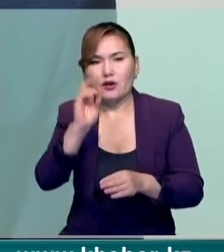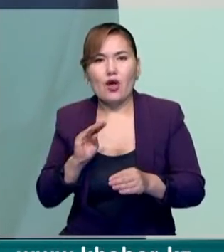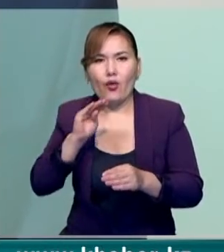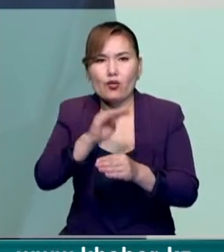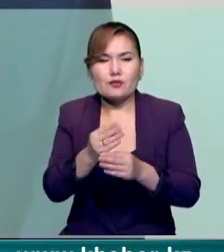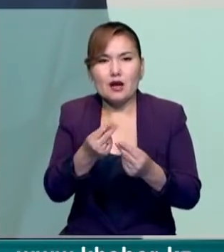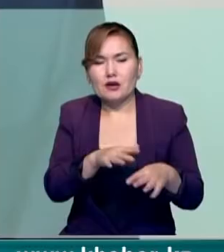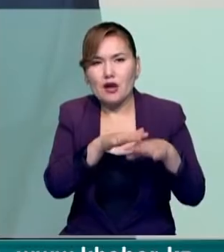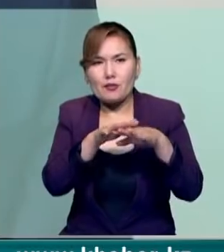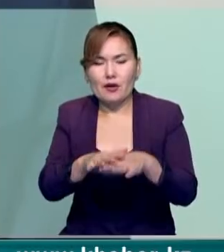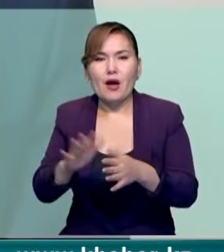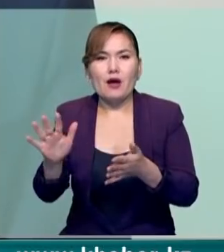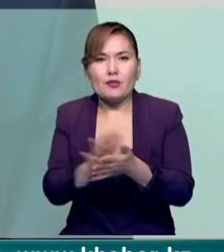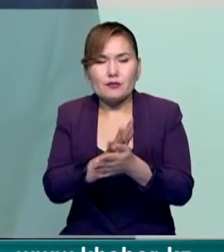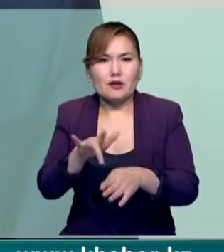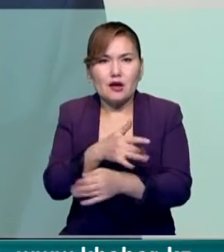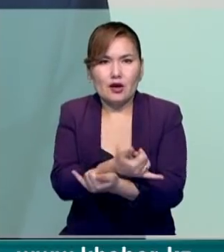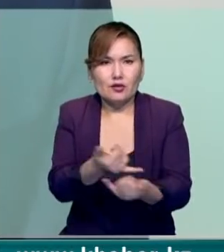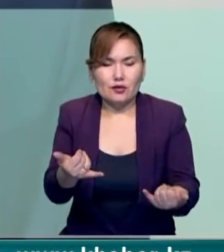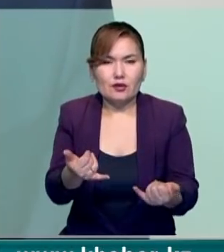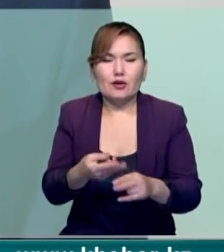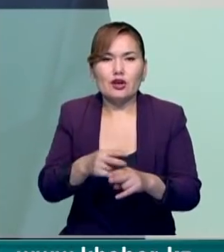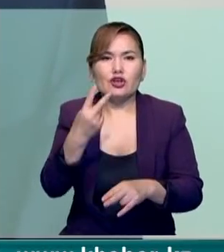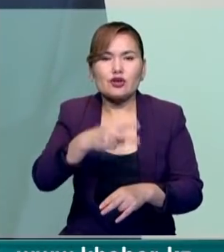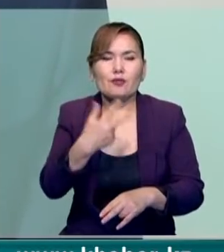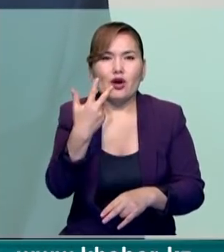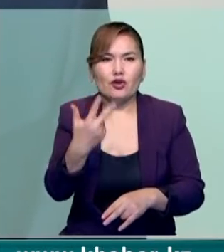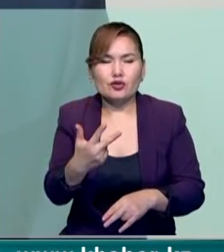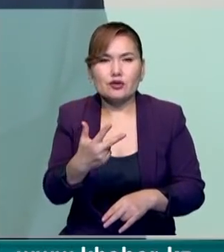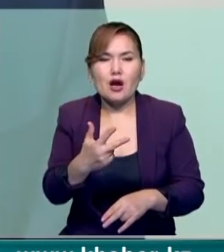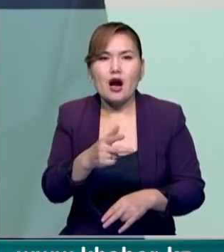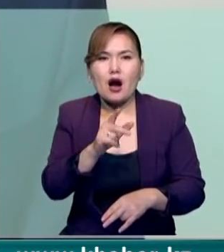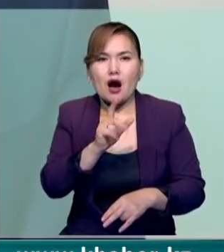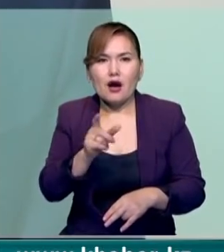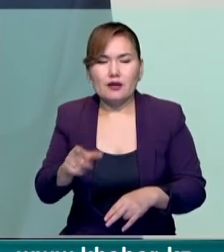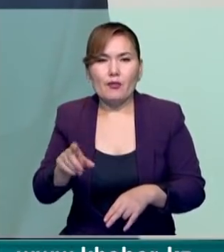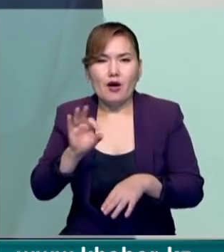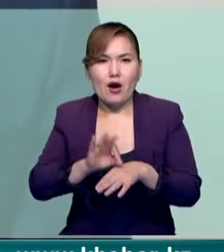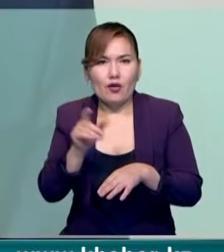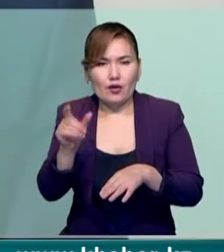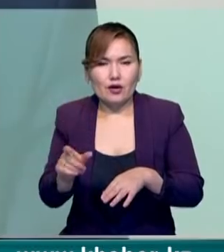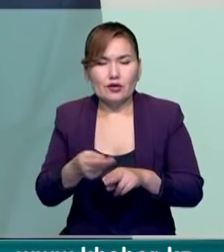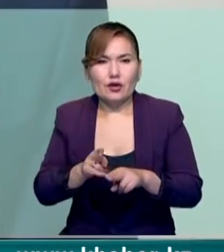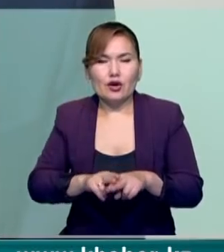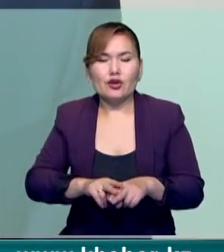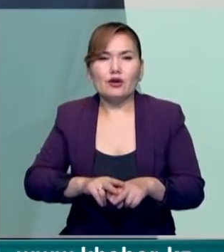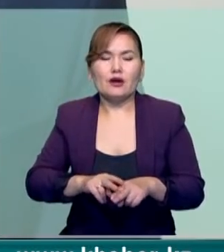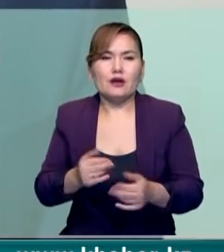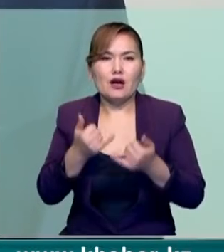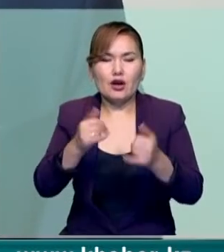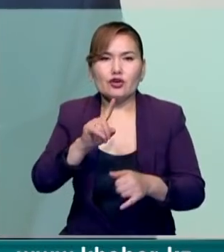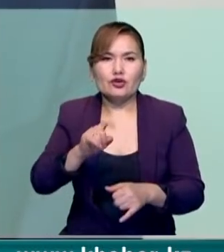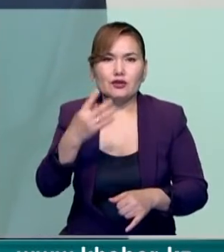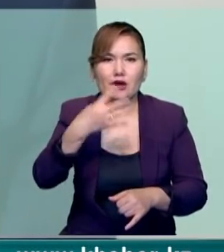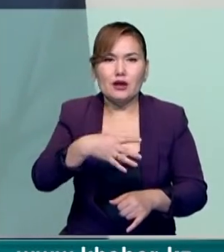отырмыз. Ол үшін биыл 23 ауру бойынша 142 миллион теңге көлемінде